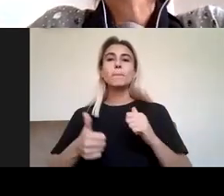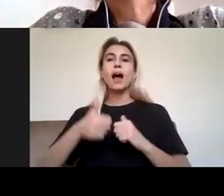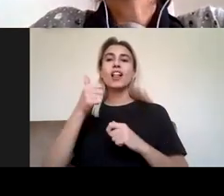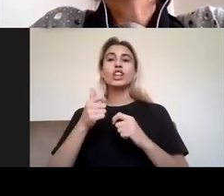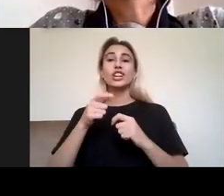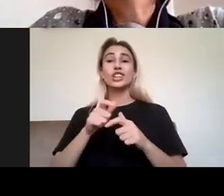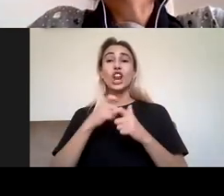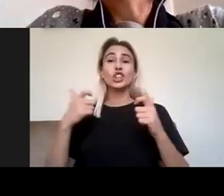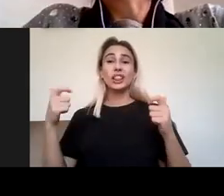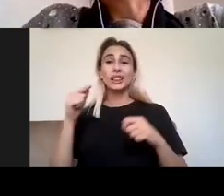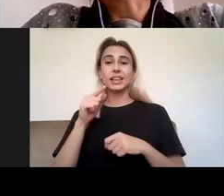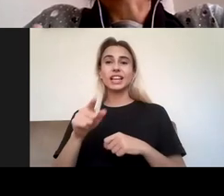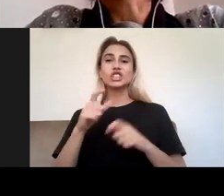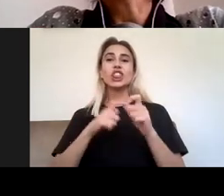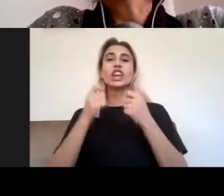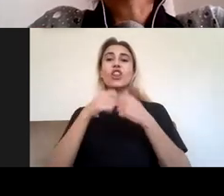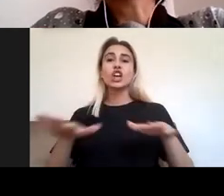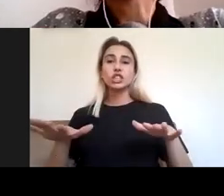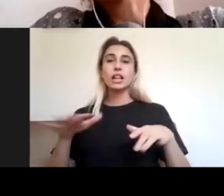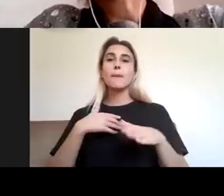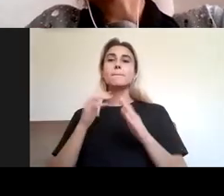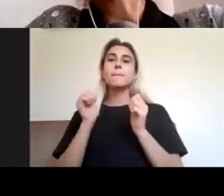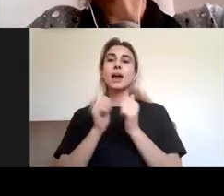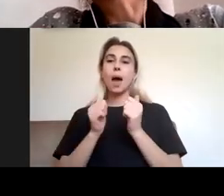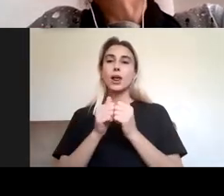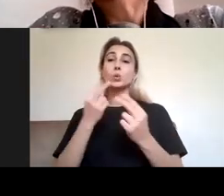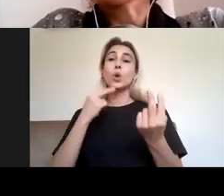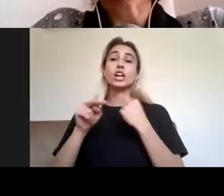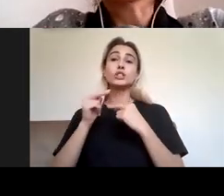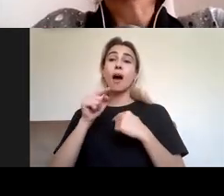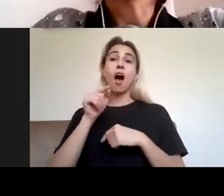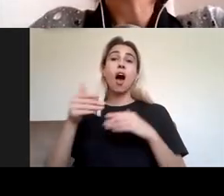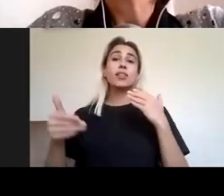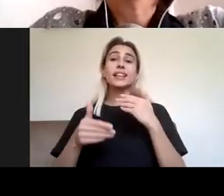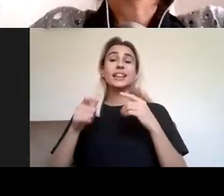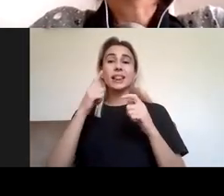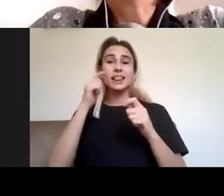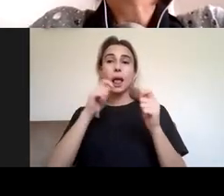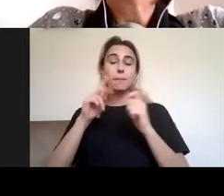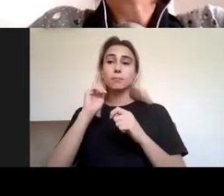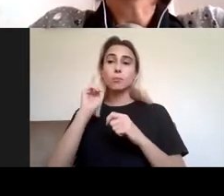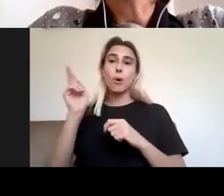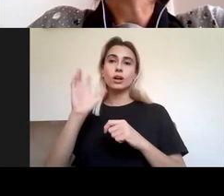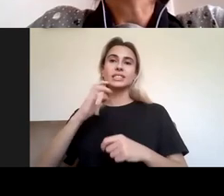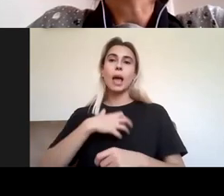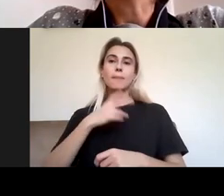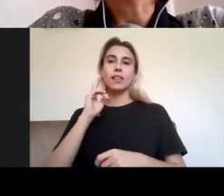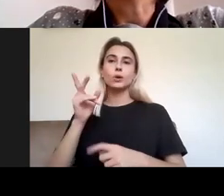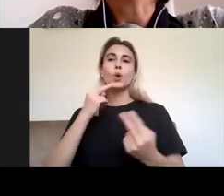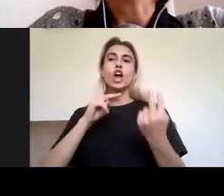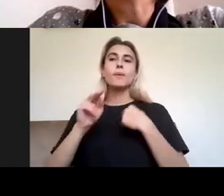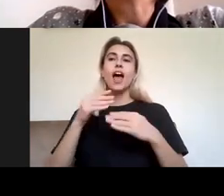bir stratejiyle beraber ama Ulaştırma Altyapı Bakanlığı'nın sahiplendiği bir ulaşımda